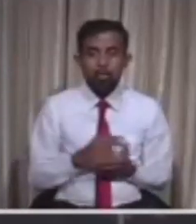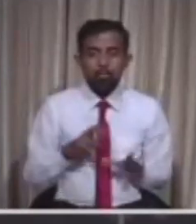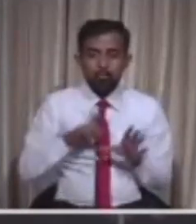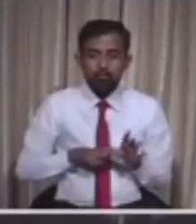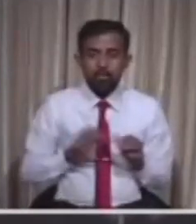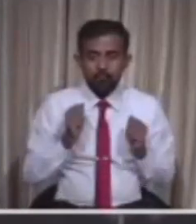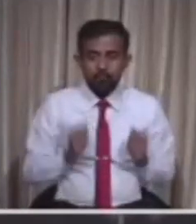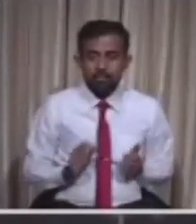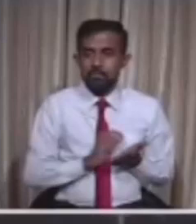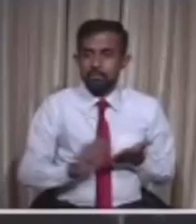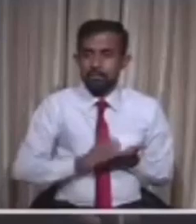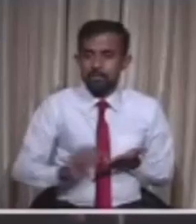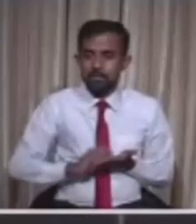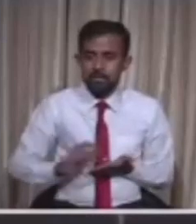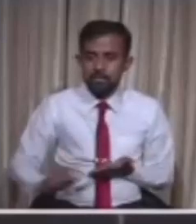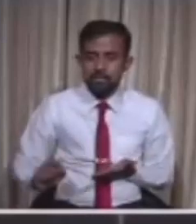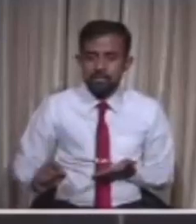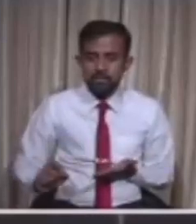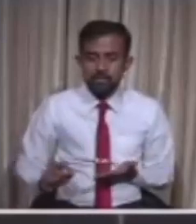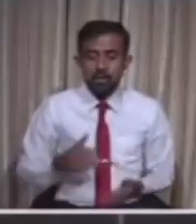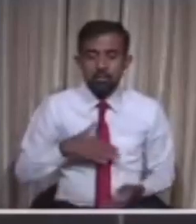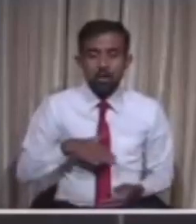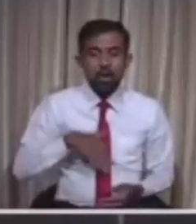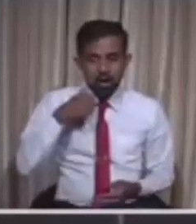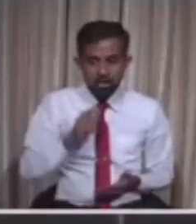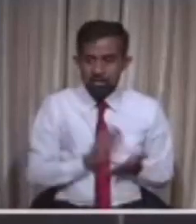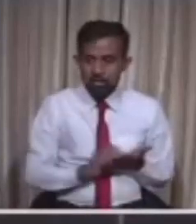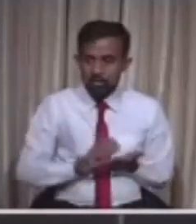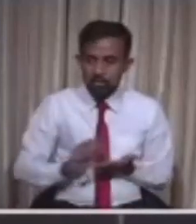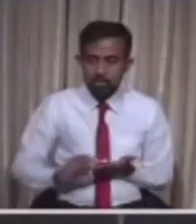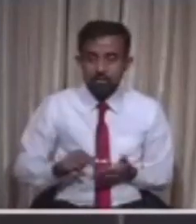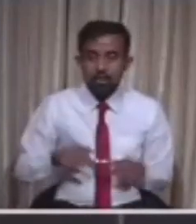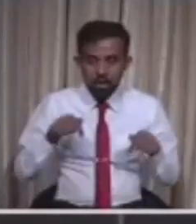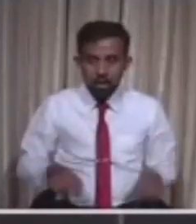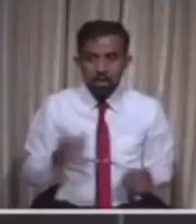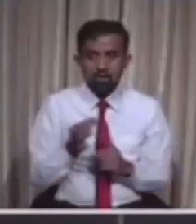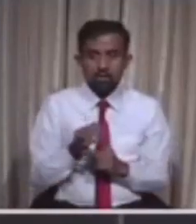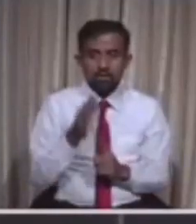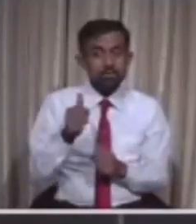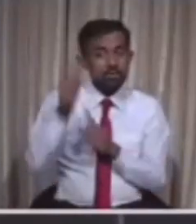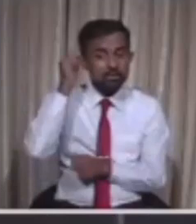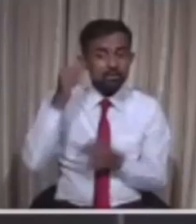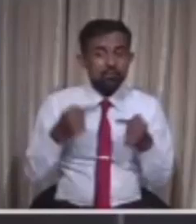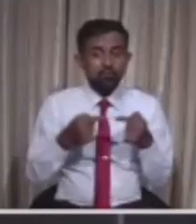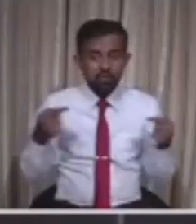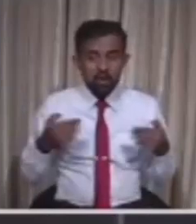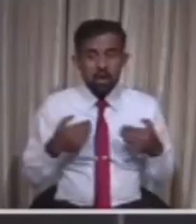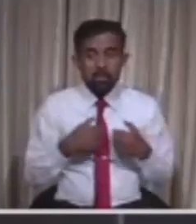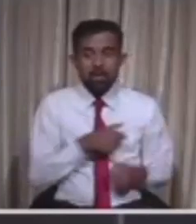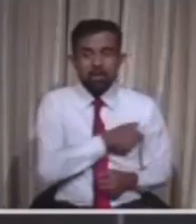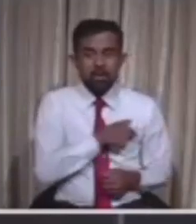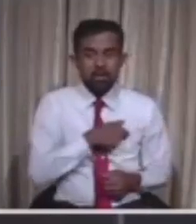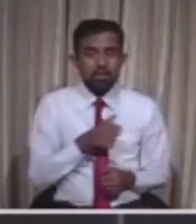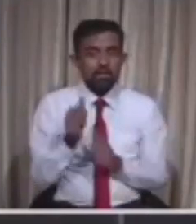ලිව්වේ. අපි මූලිකත්වයේ අරගෙන ලිව්වට අද ජනාධිපති එදා විපක්ෂයේ අපේ නායක